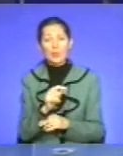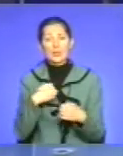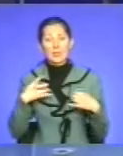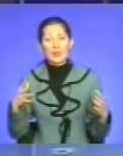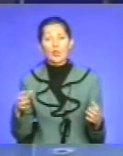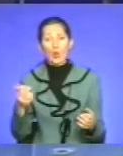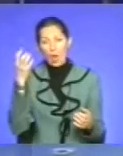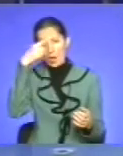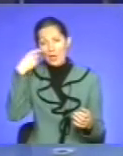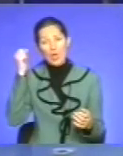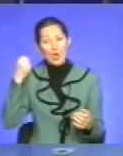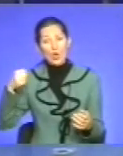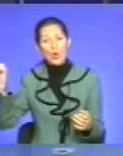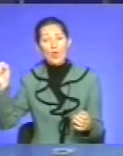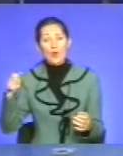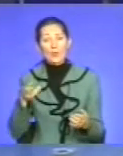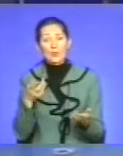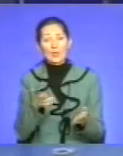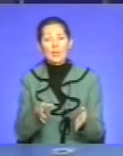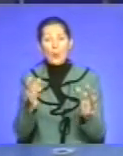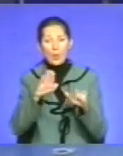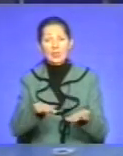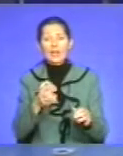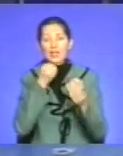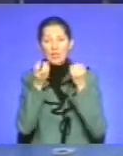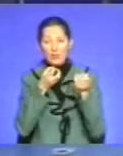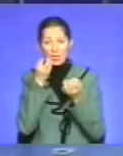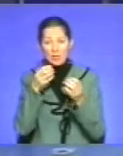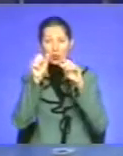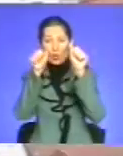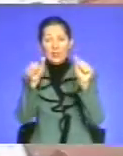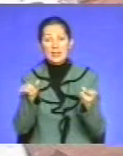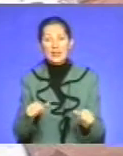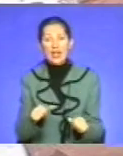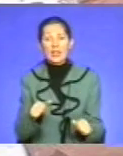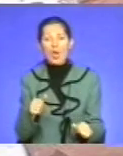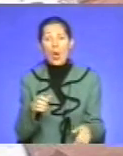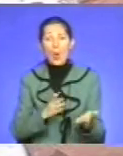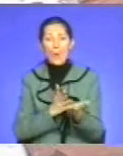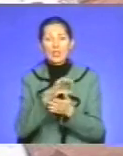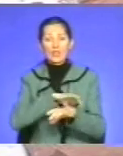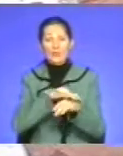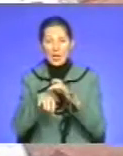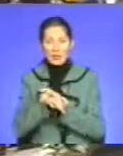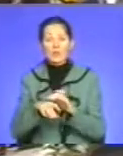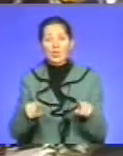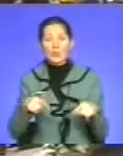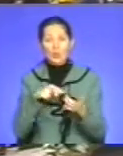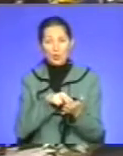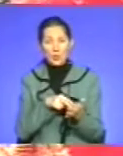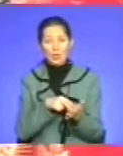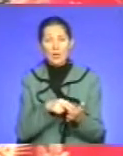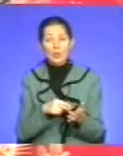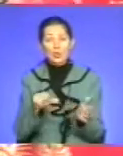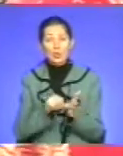мітингу реквієму і покладання квітів до стели політв'язнів і репресованих. Присутні вшанували пам'ять жертв політичних